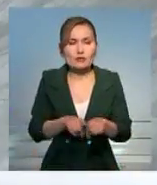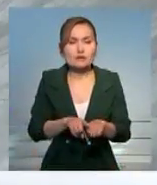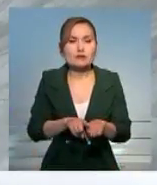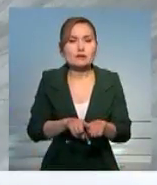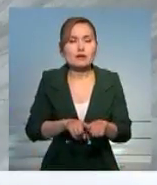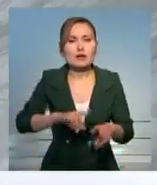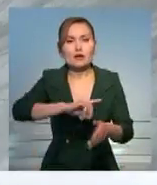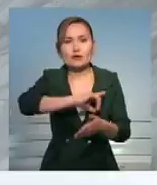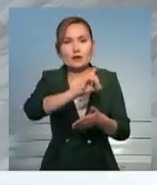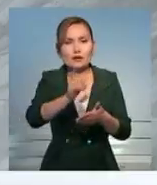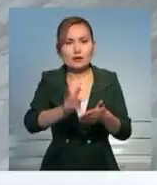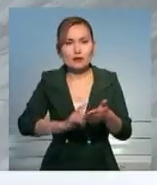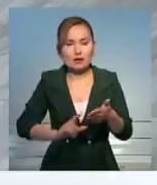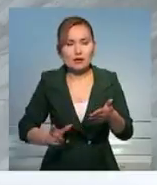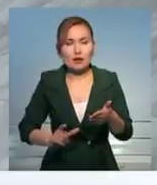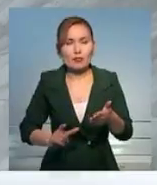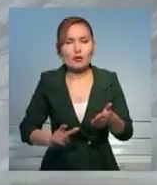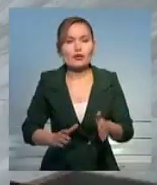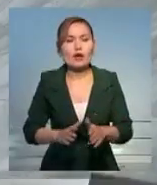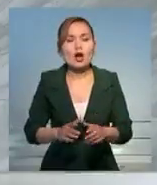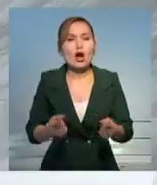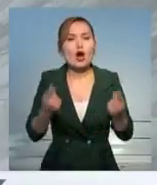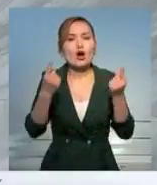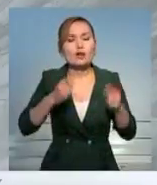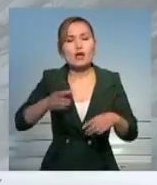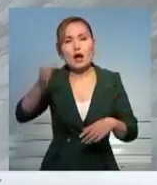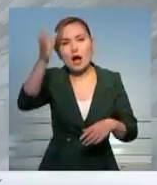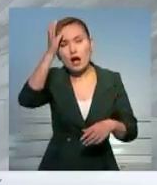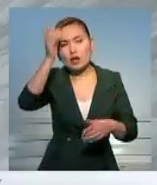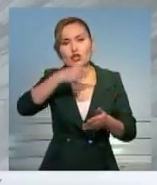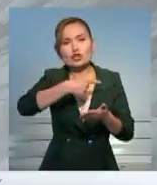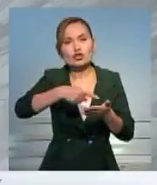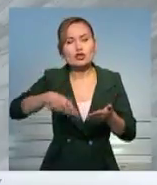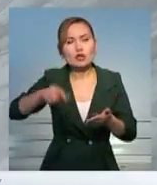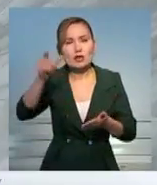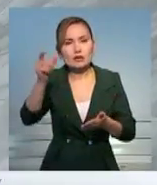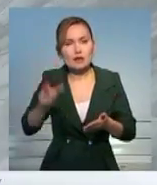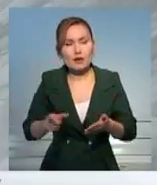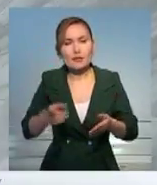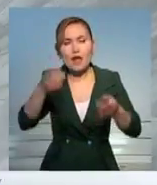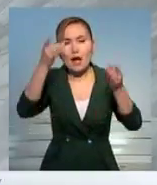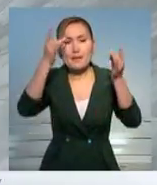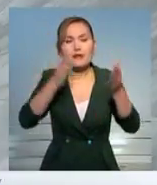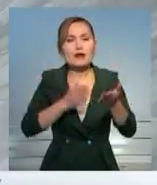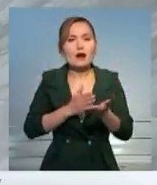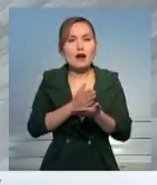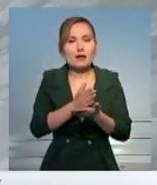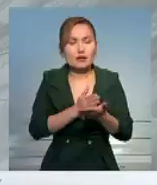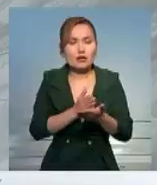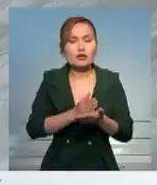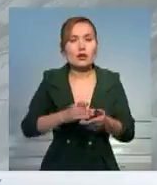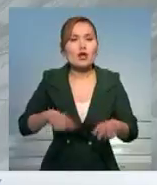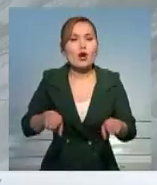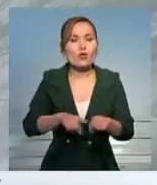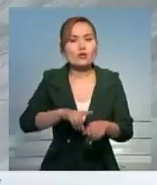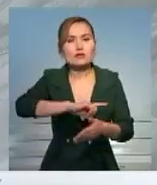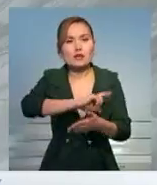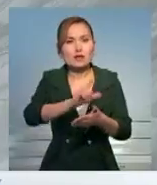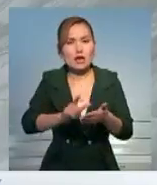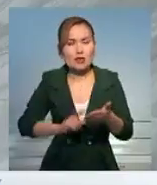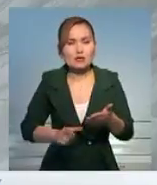екі елінің ұлы адамдарын, ұлы ақындары, жазушылары, мәдени қайраткерлердің осындай